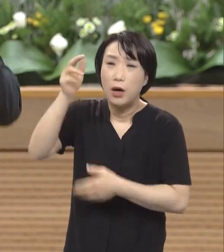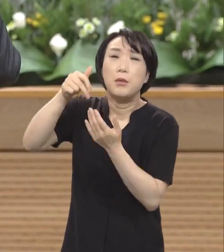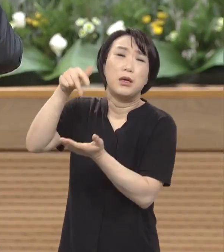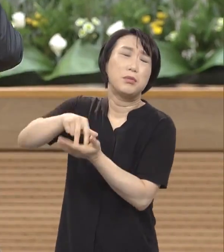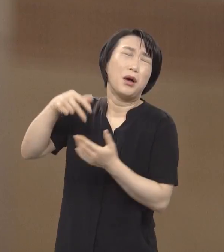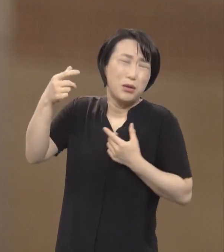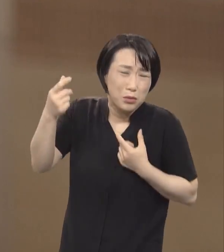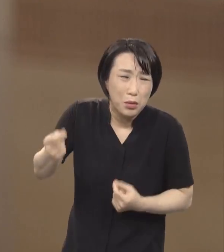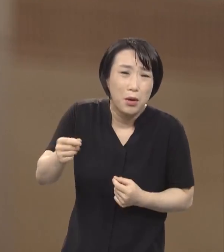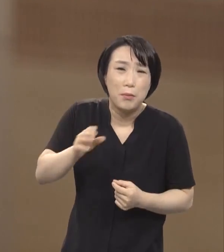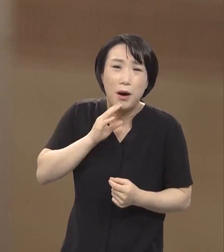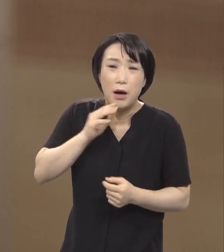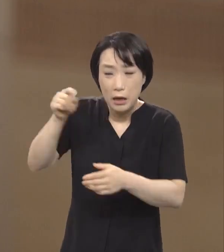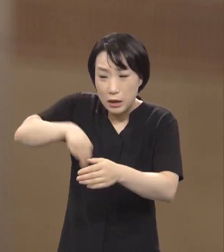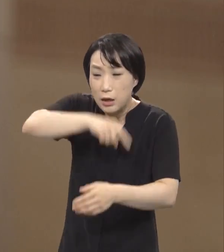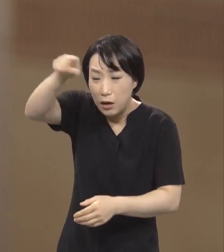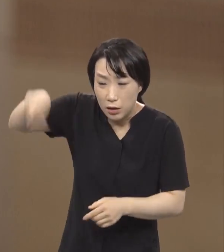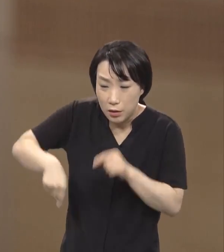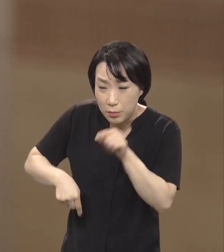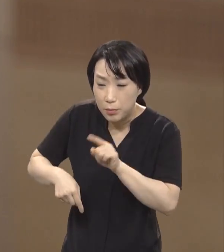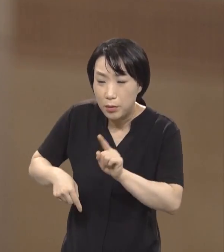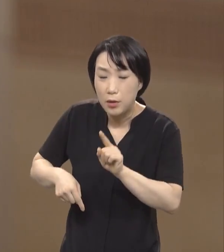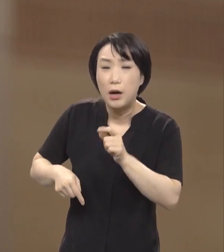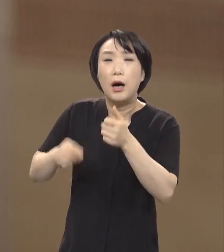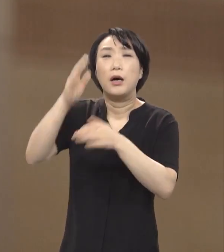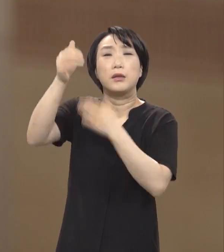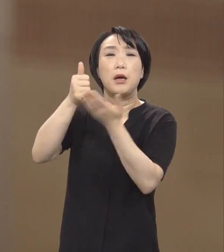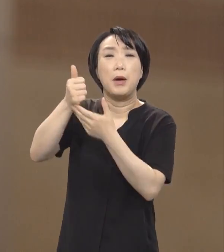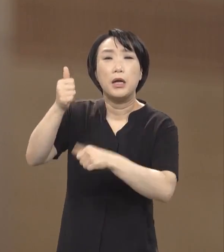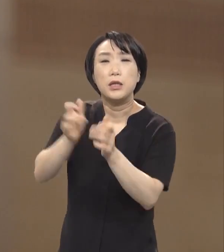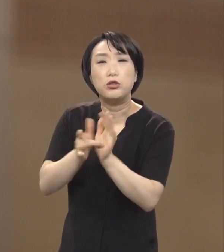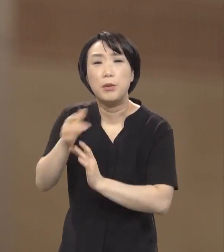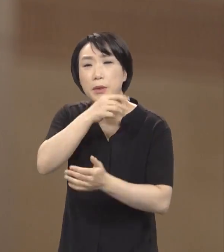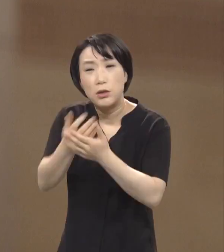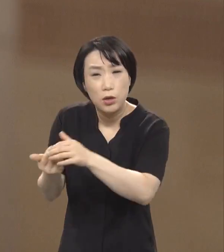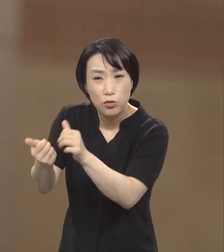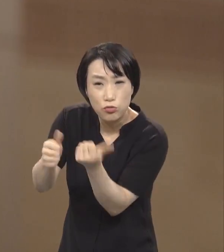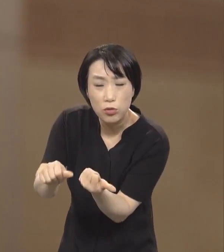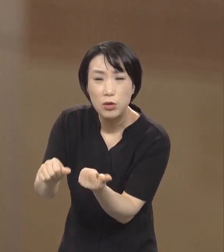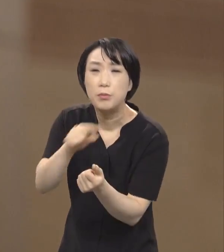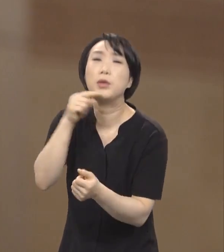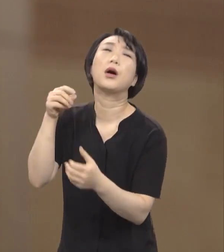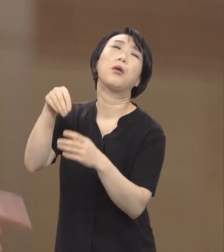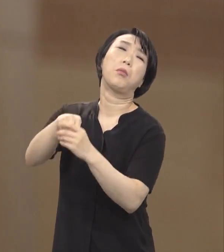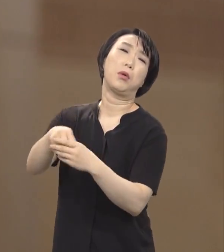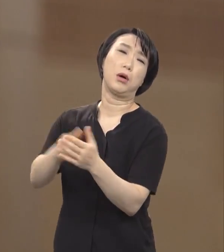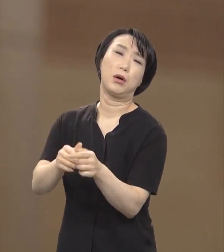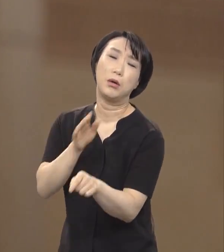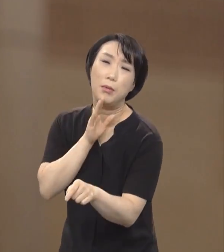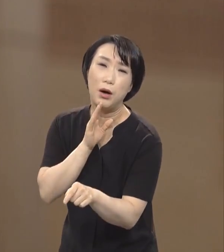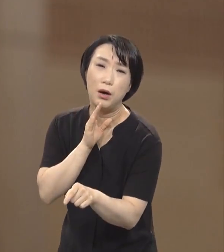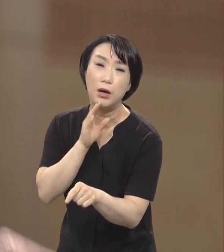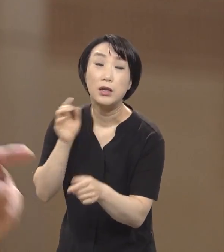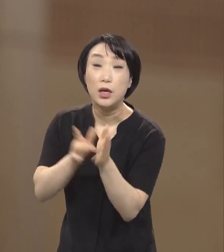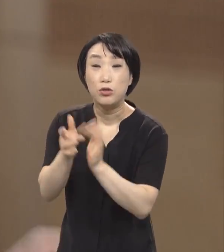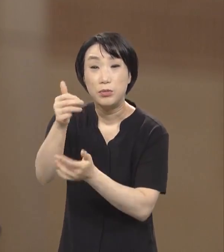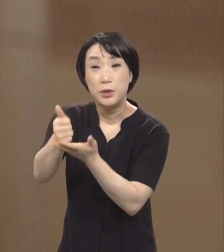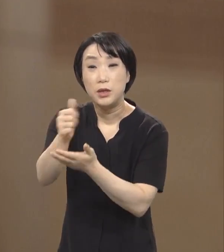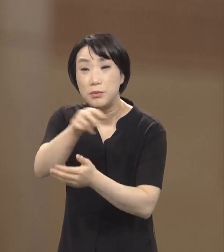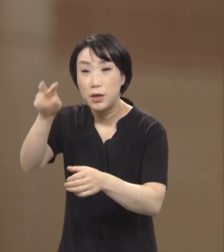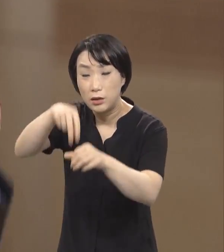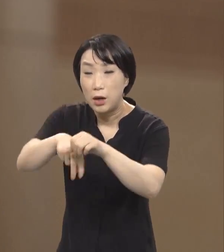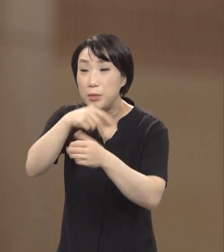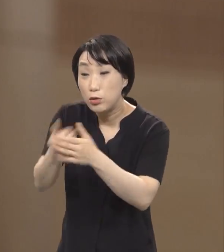사정인데 그 사정 안에는 하나님의 아들의 피 흘린 죽음이 있더라 이 말입니다. 그 죽음은 인간이